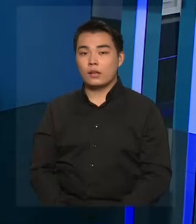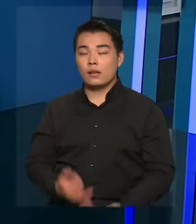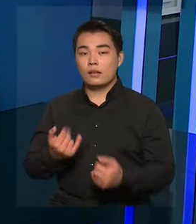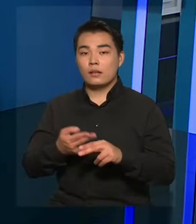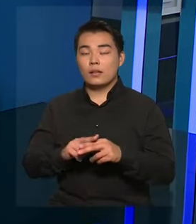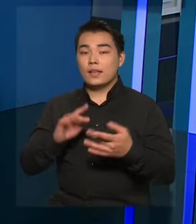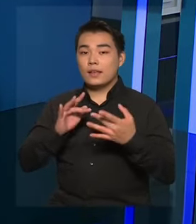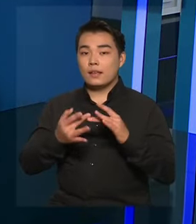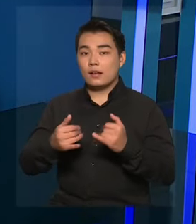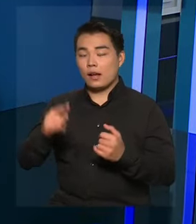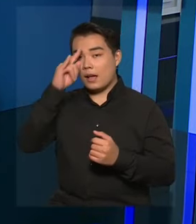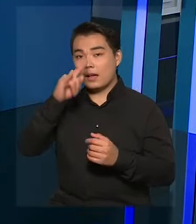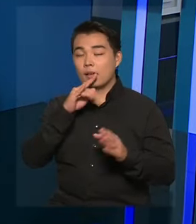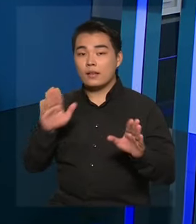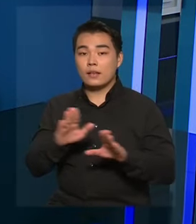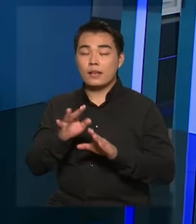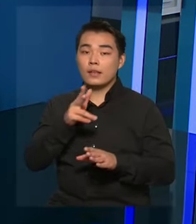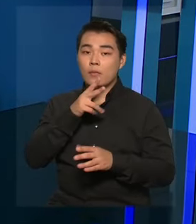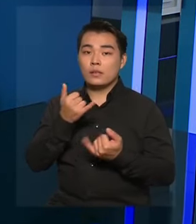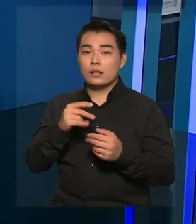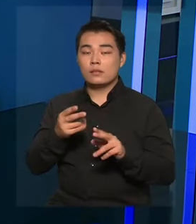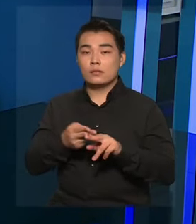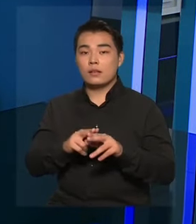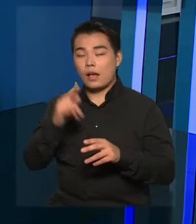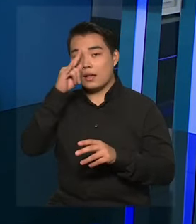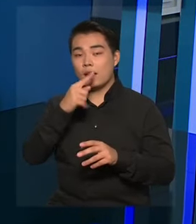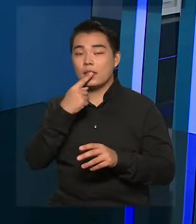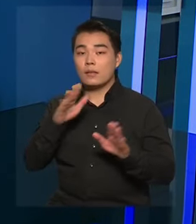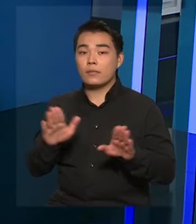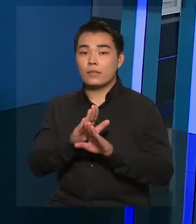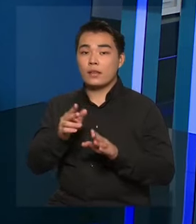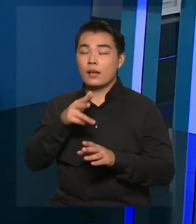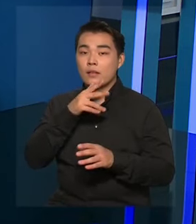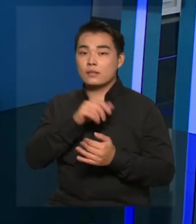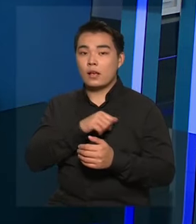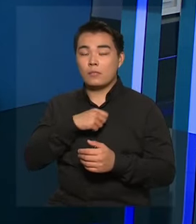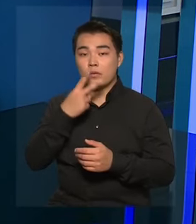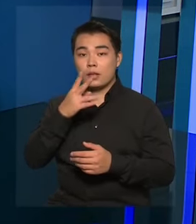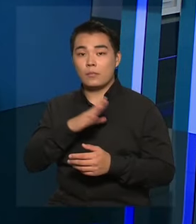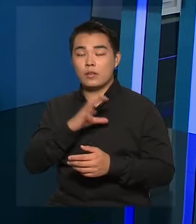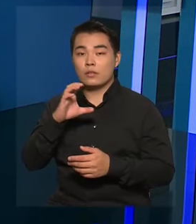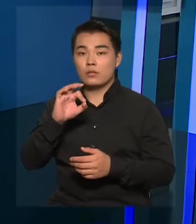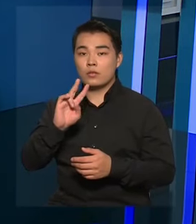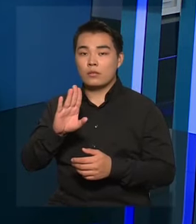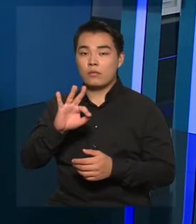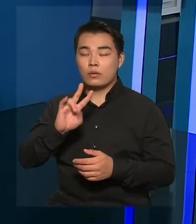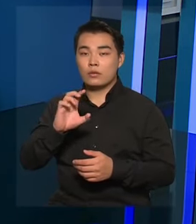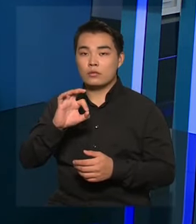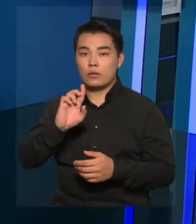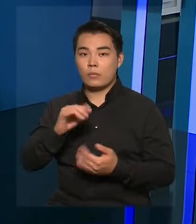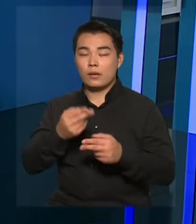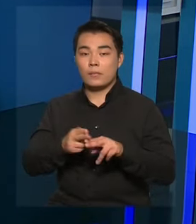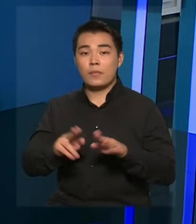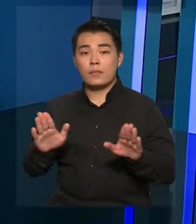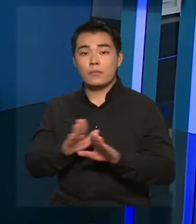Әлеуметтік желіде қазақ әндерін кәріс және қазақ тілдерінде шырқап жүрген корей жігітінің көзіңіз шалған болар. Сон Вон Соп есімді